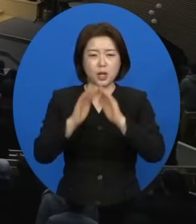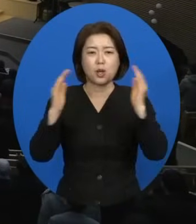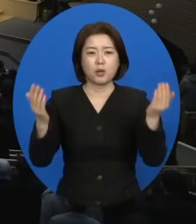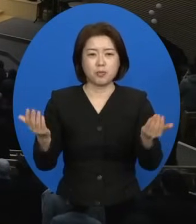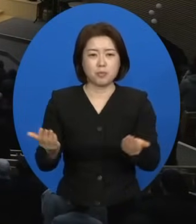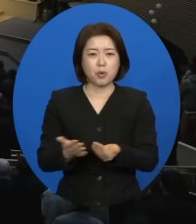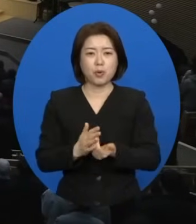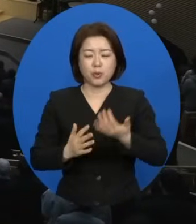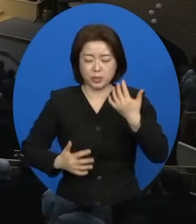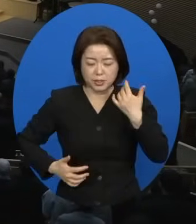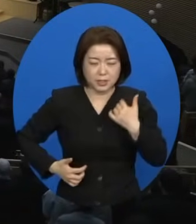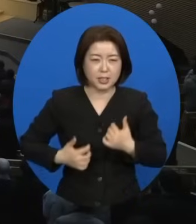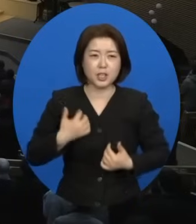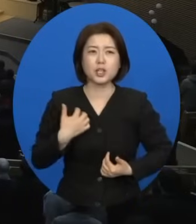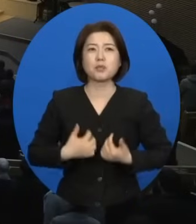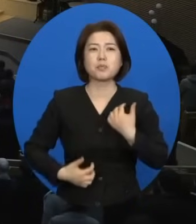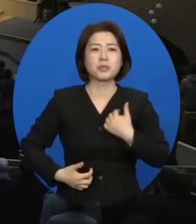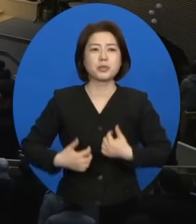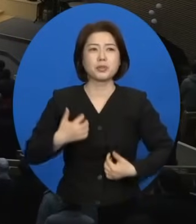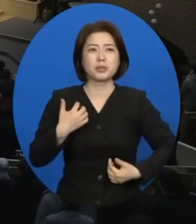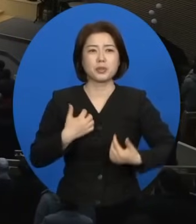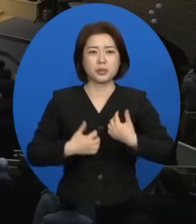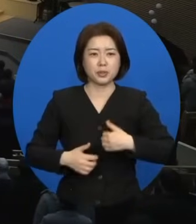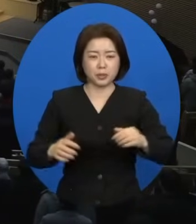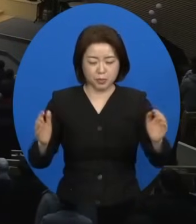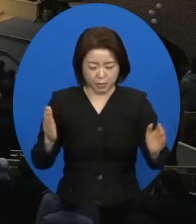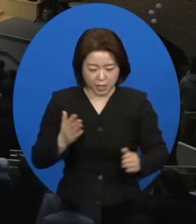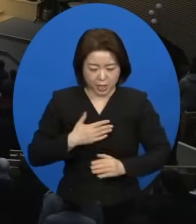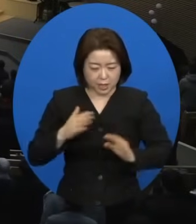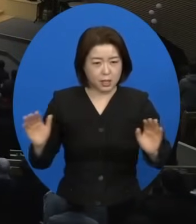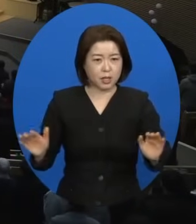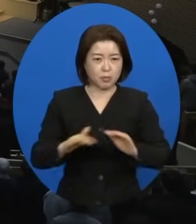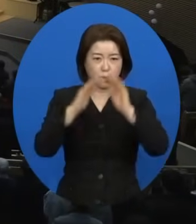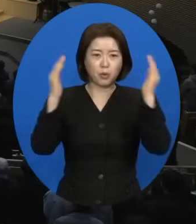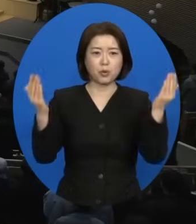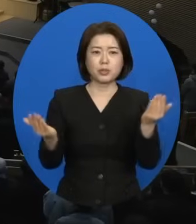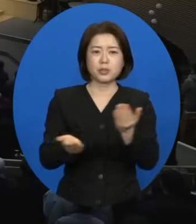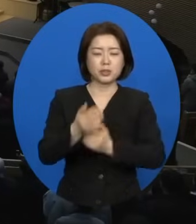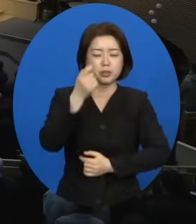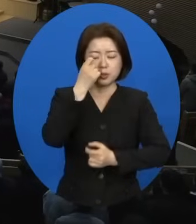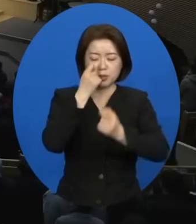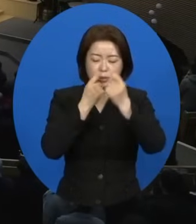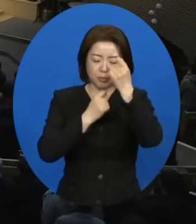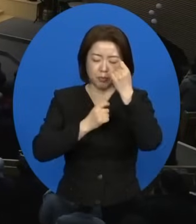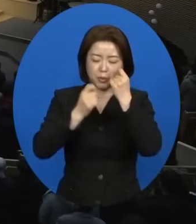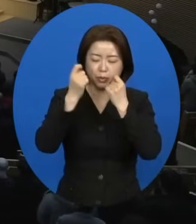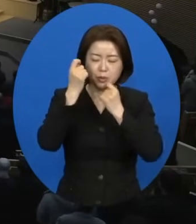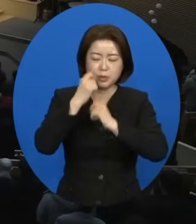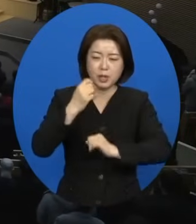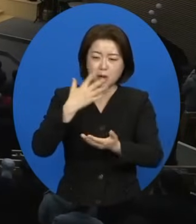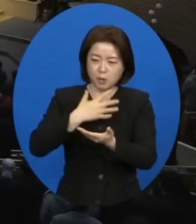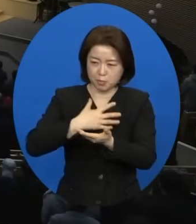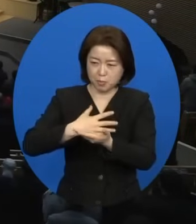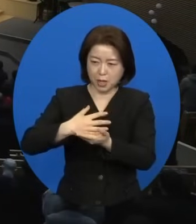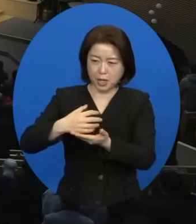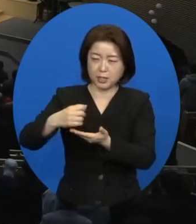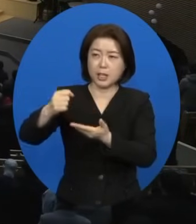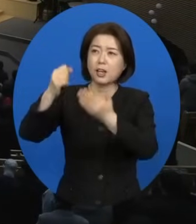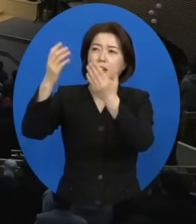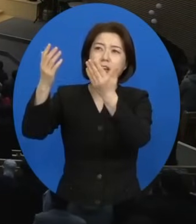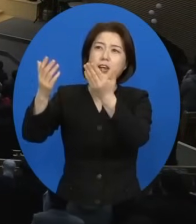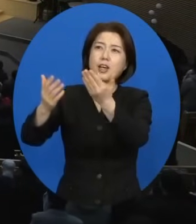아픔 모든 기쁨 내 모든 눈물